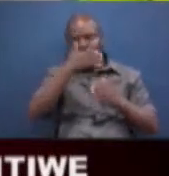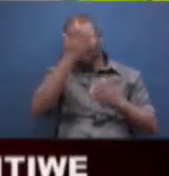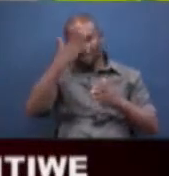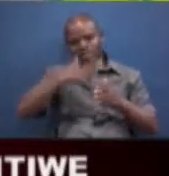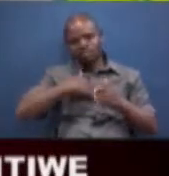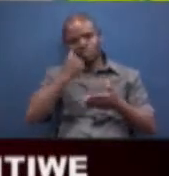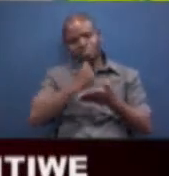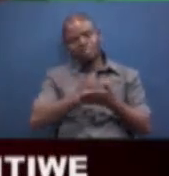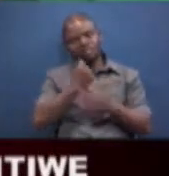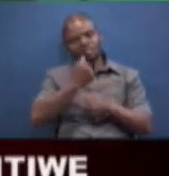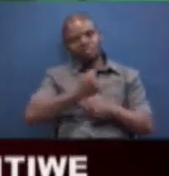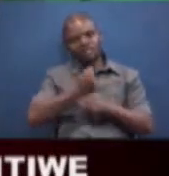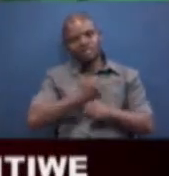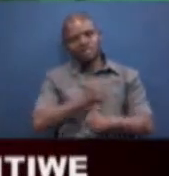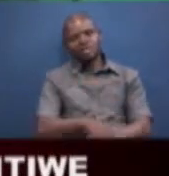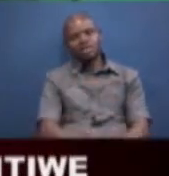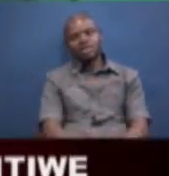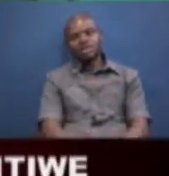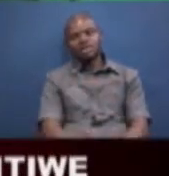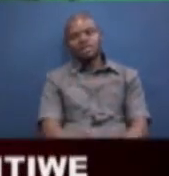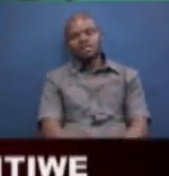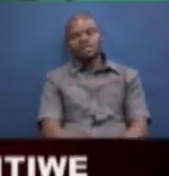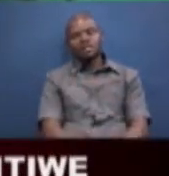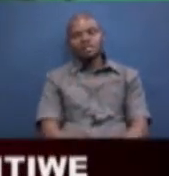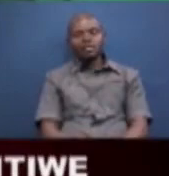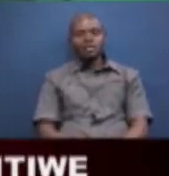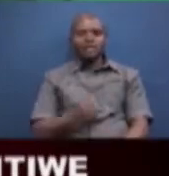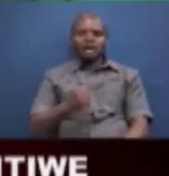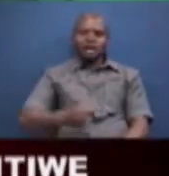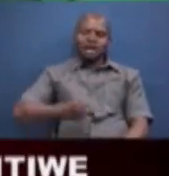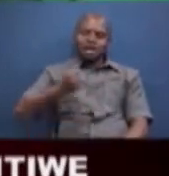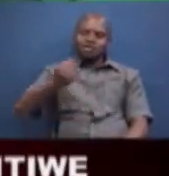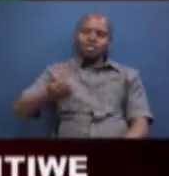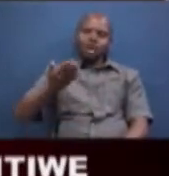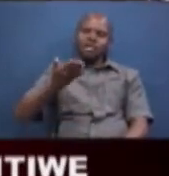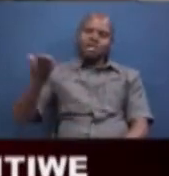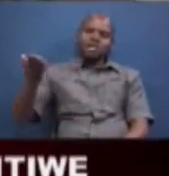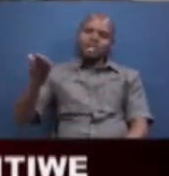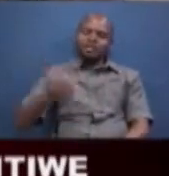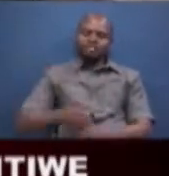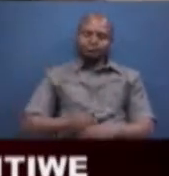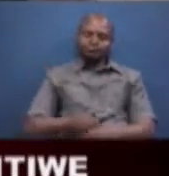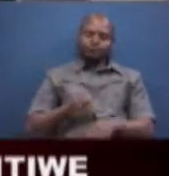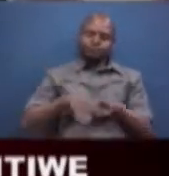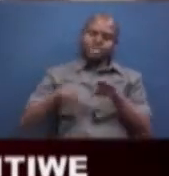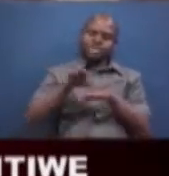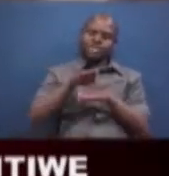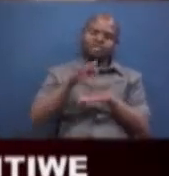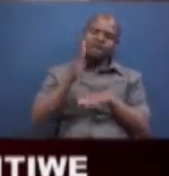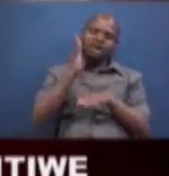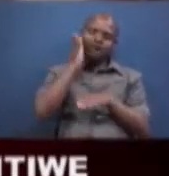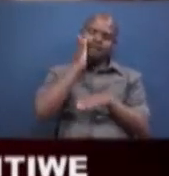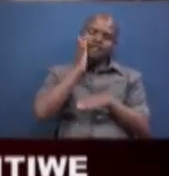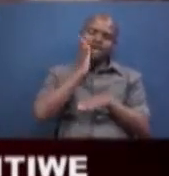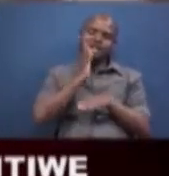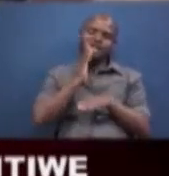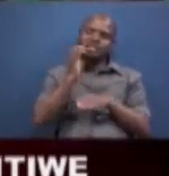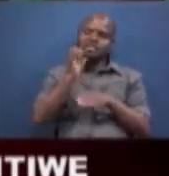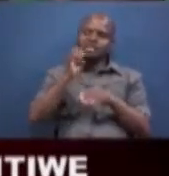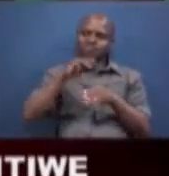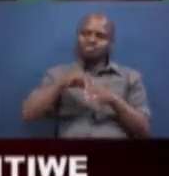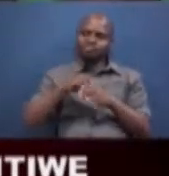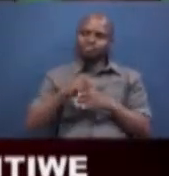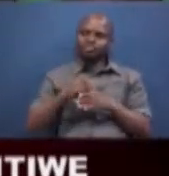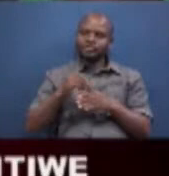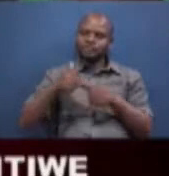yetu imeamua kufanya. Katika hatua nyingine, Mohamed Kawaida amesema umoja wa vijana wa